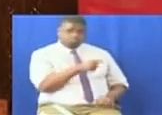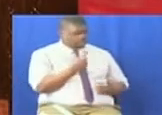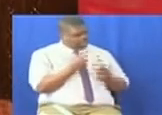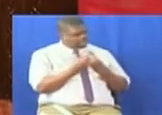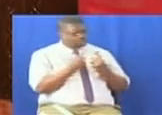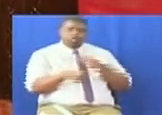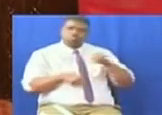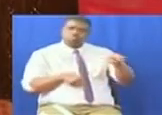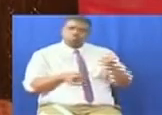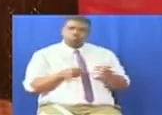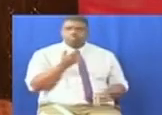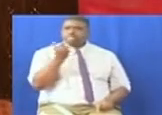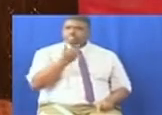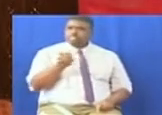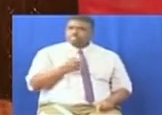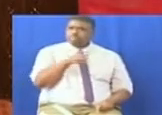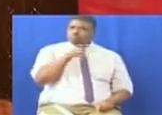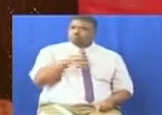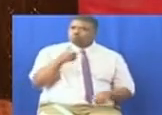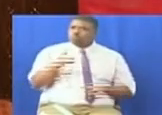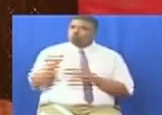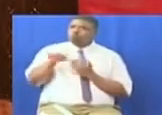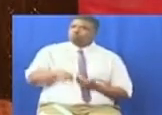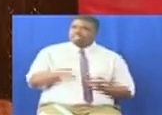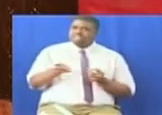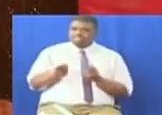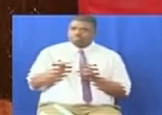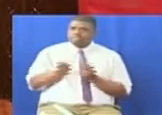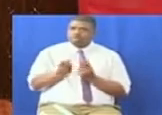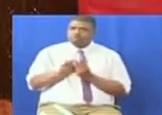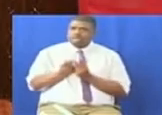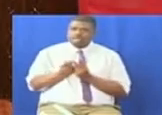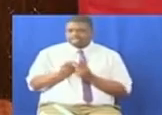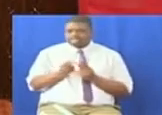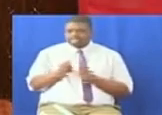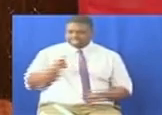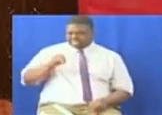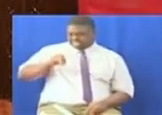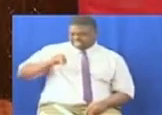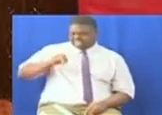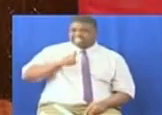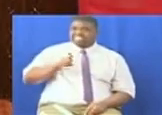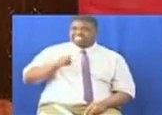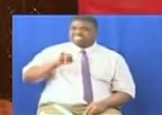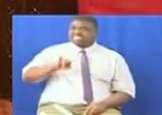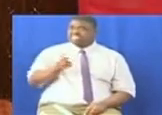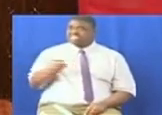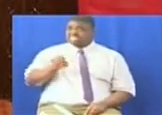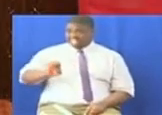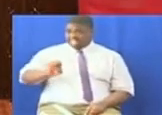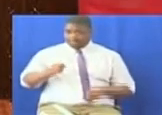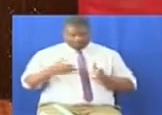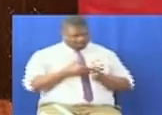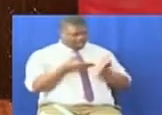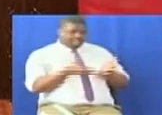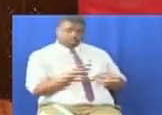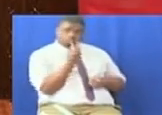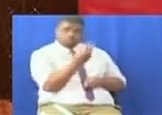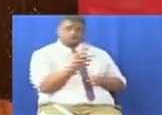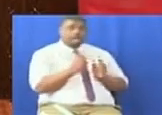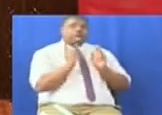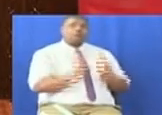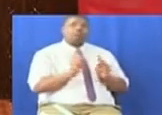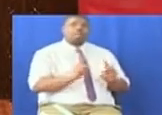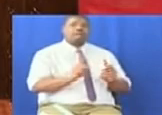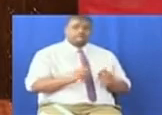huku Tanzania watu watakufa kama nzige, mpaka leo tuko jambo la kawaida. Mheshimiwa Rais